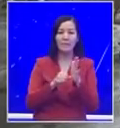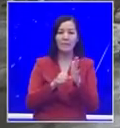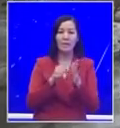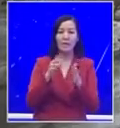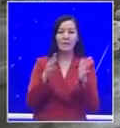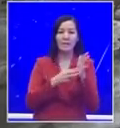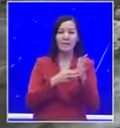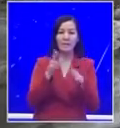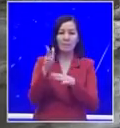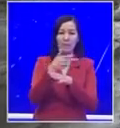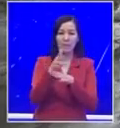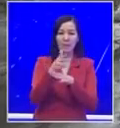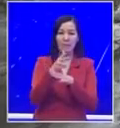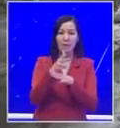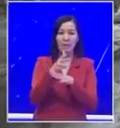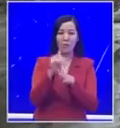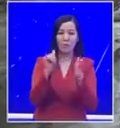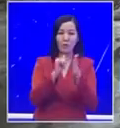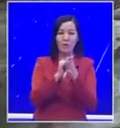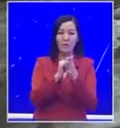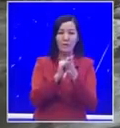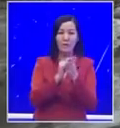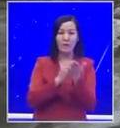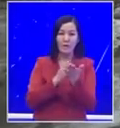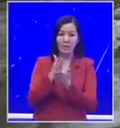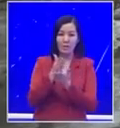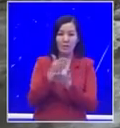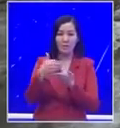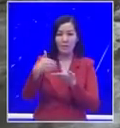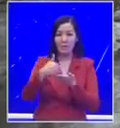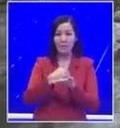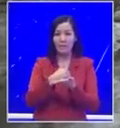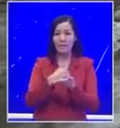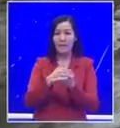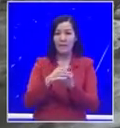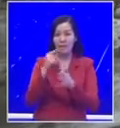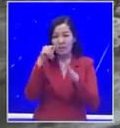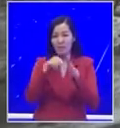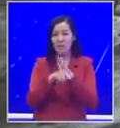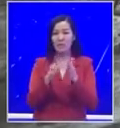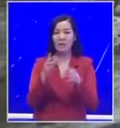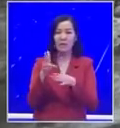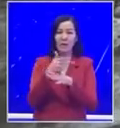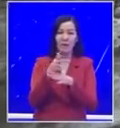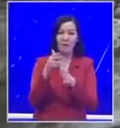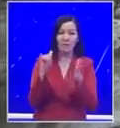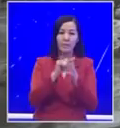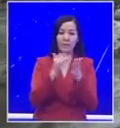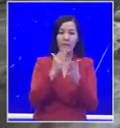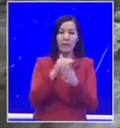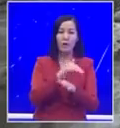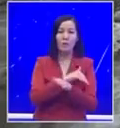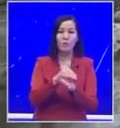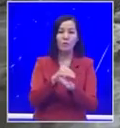бейне бақылау камерасын орнаттық. Яғни әр подъезге шыға беріс аумақ пен подъезд іші қамтылды. Ал сыртқа қойылған камералар аула аумағы, көше